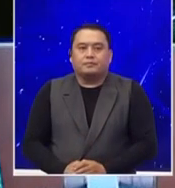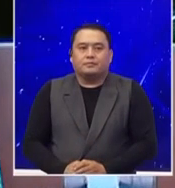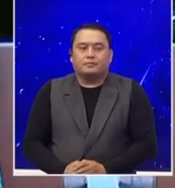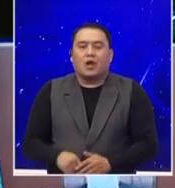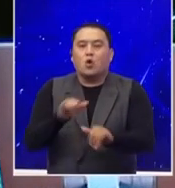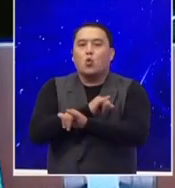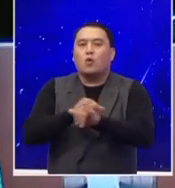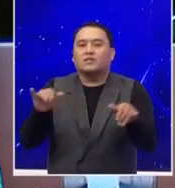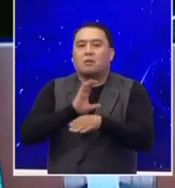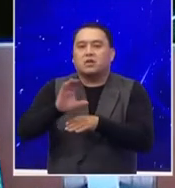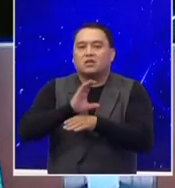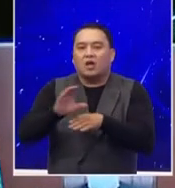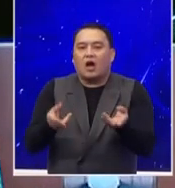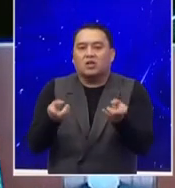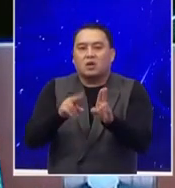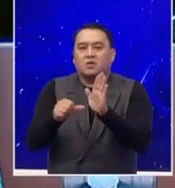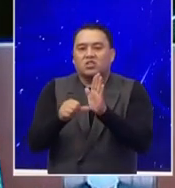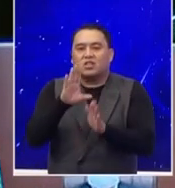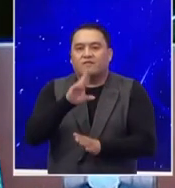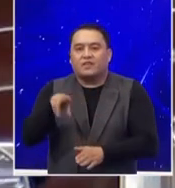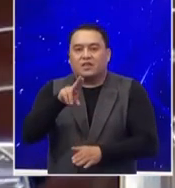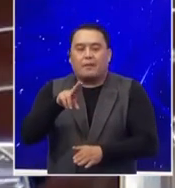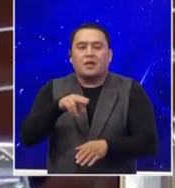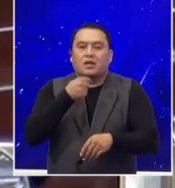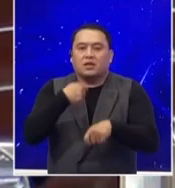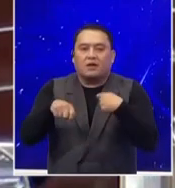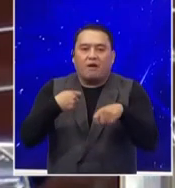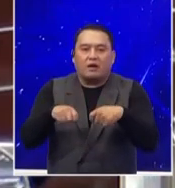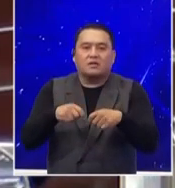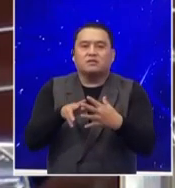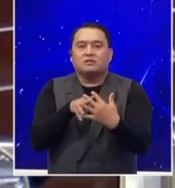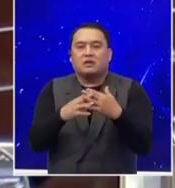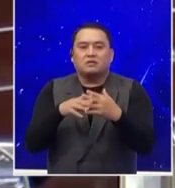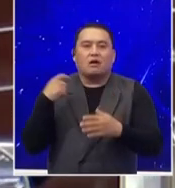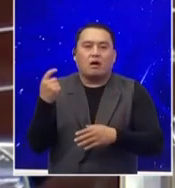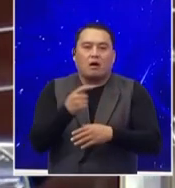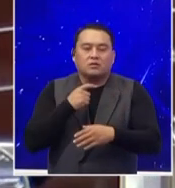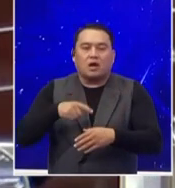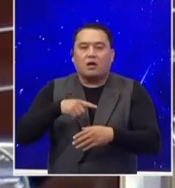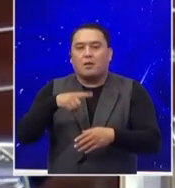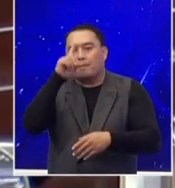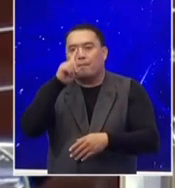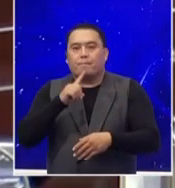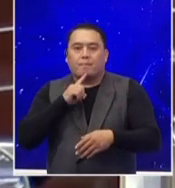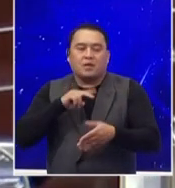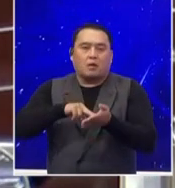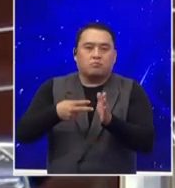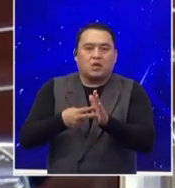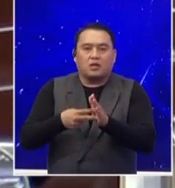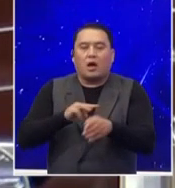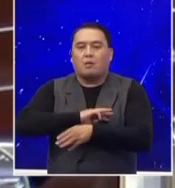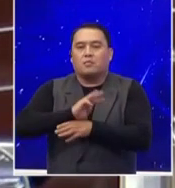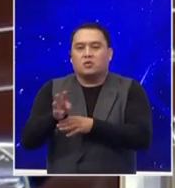Для увеличения производства по оставшимся 6 видам товаров поручаю Министерству сельского хозяйства в течение месяца принять комплексный план мер